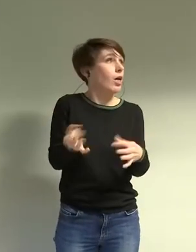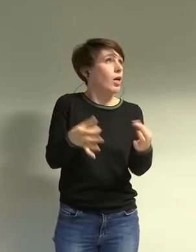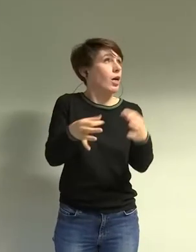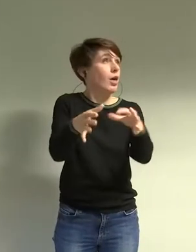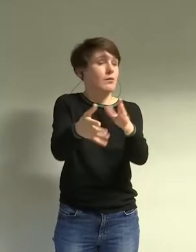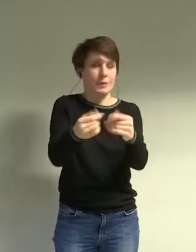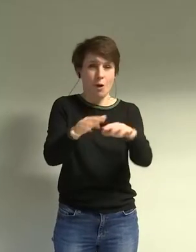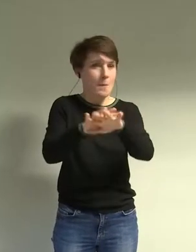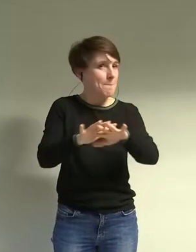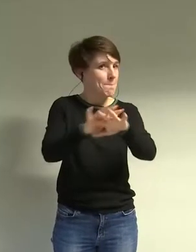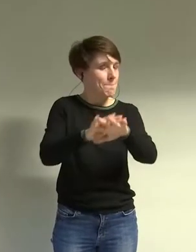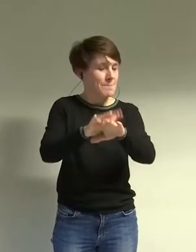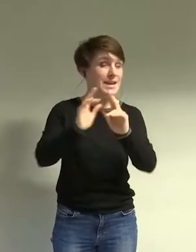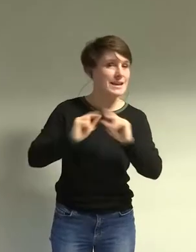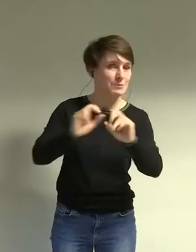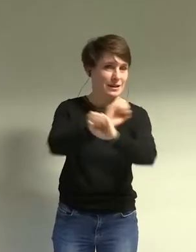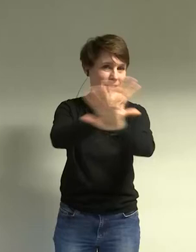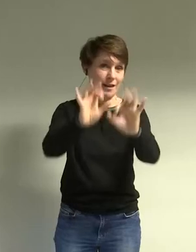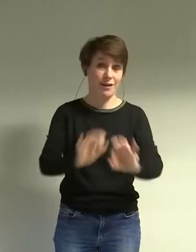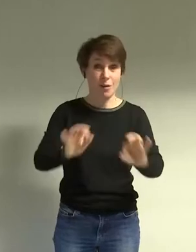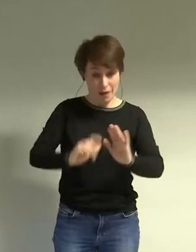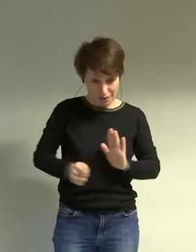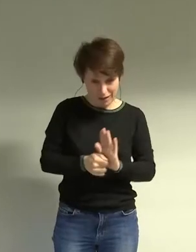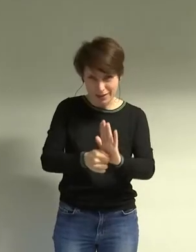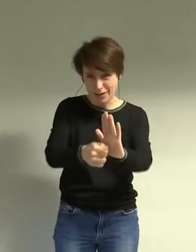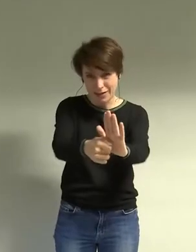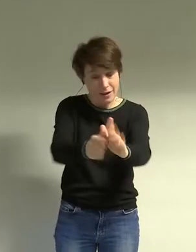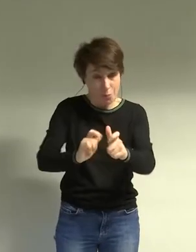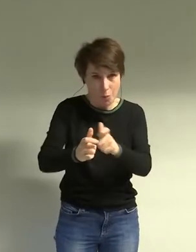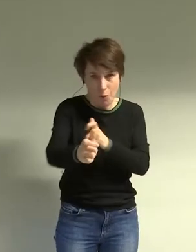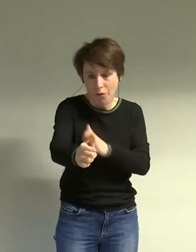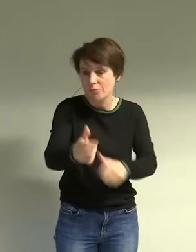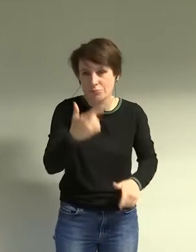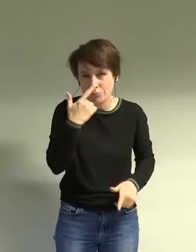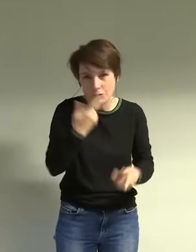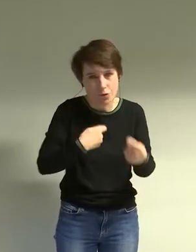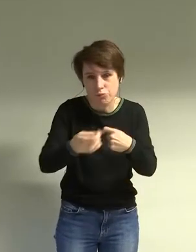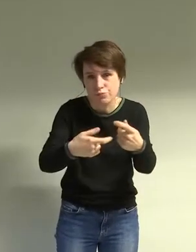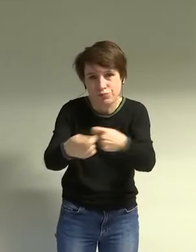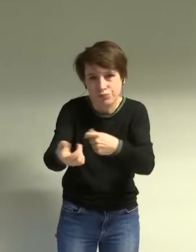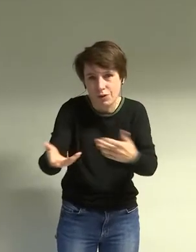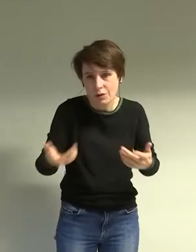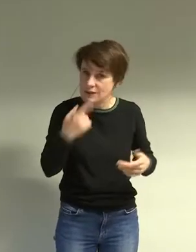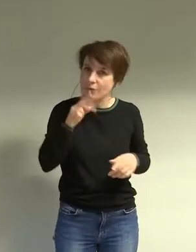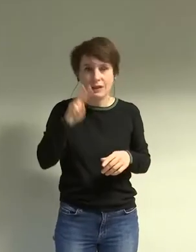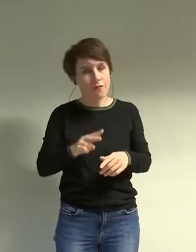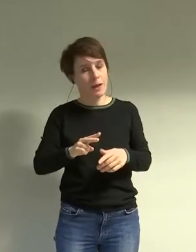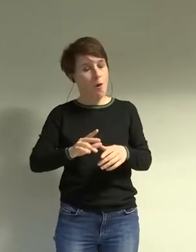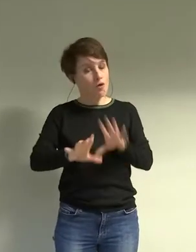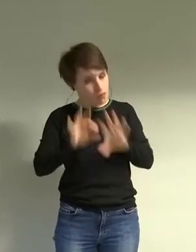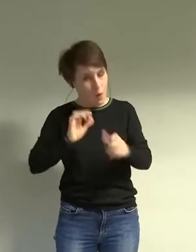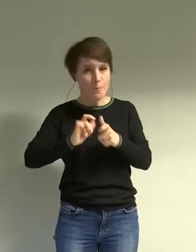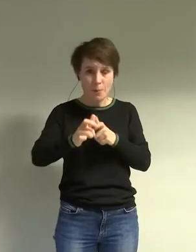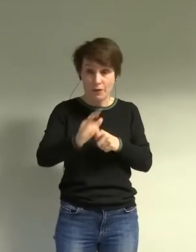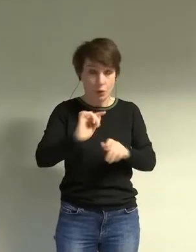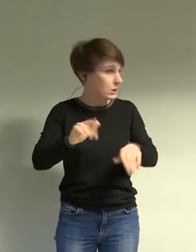qui n'est pas explicitée justement un calendrier irréaliste des étapes qui s'enchaînent par opportunisme plutôt que par choix des récents des ressources inconnu et un manque de préparation